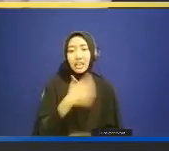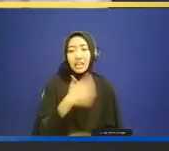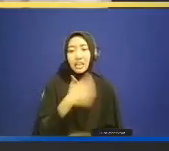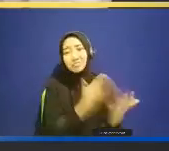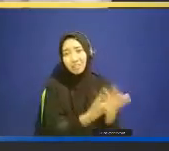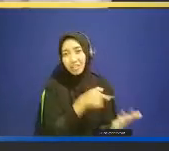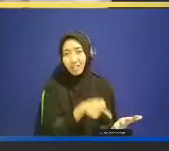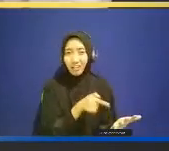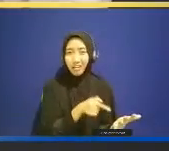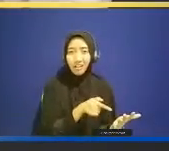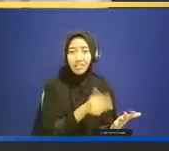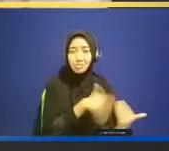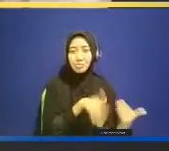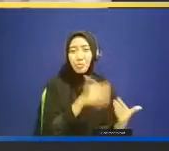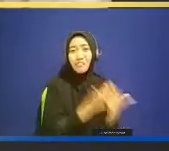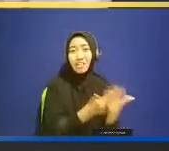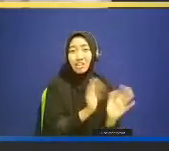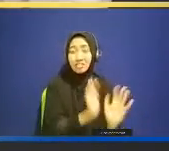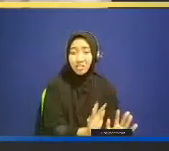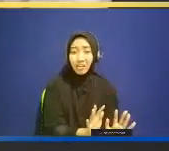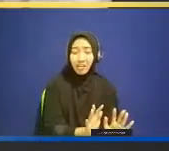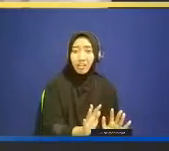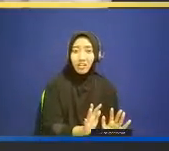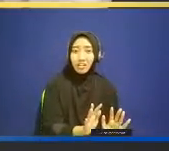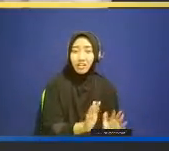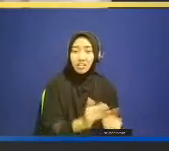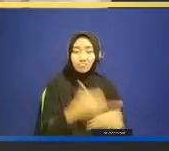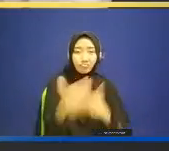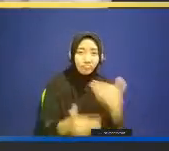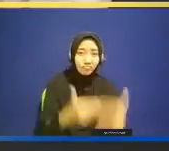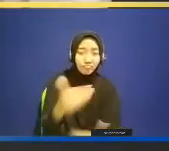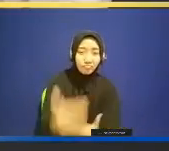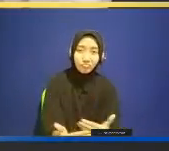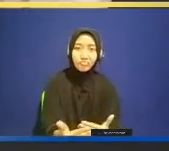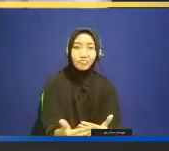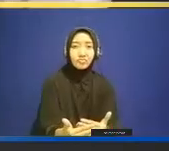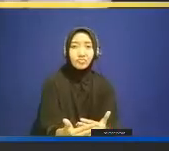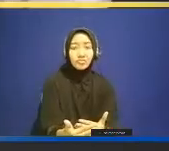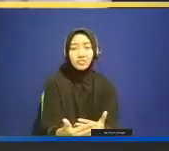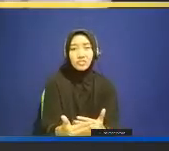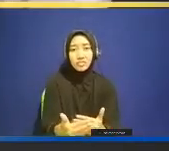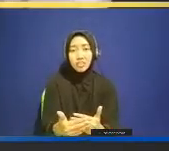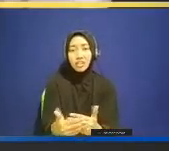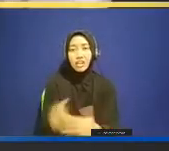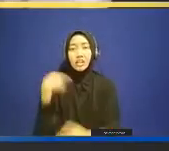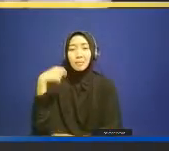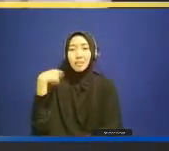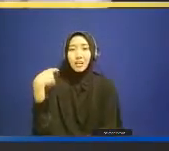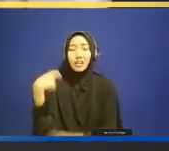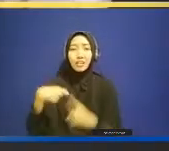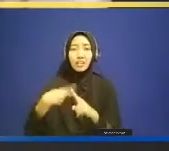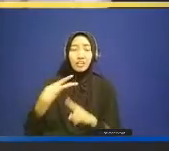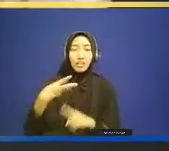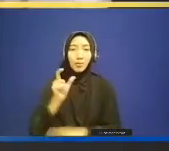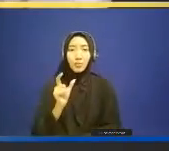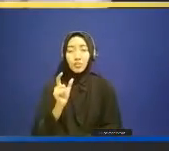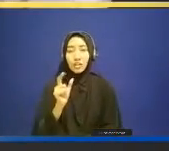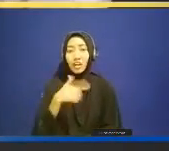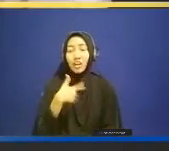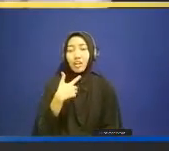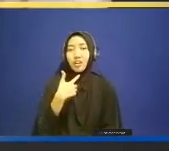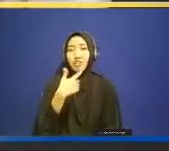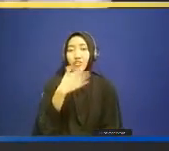9988138 ya konsisten gitu dan kementerian keuangan menurut saya